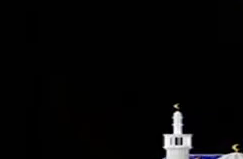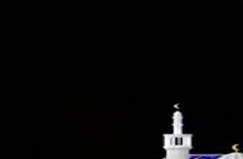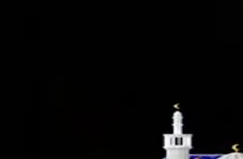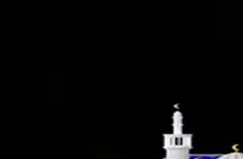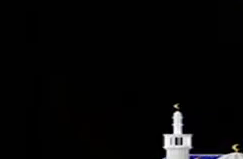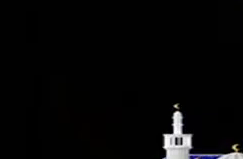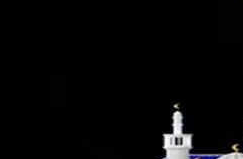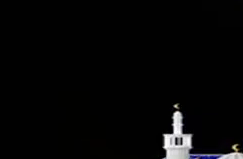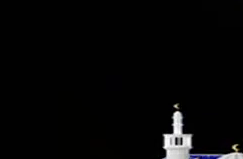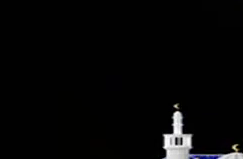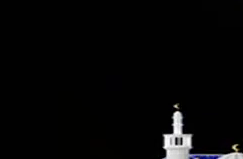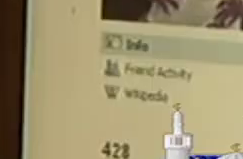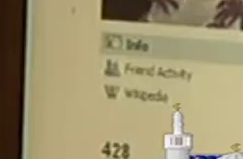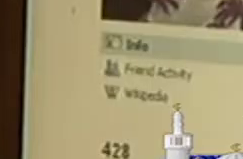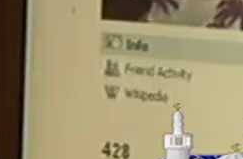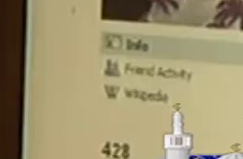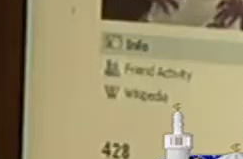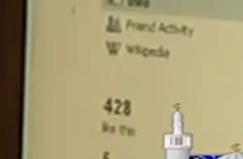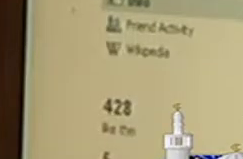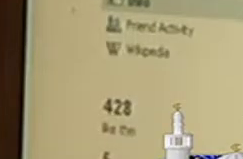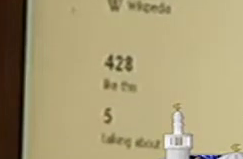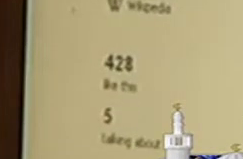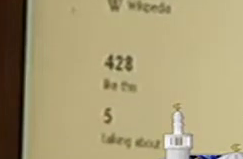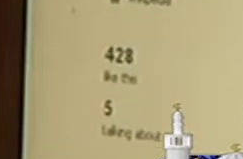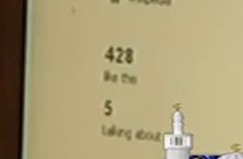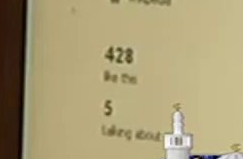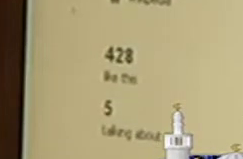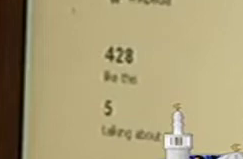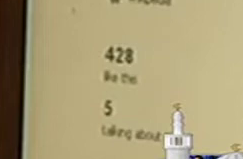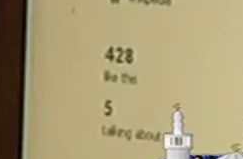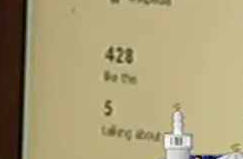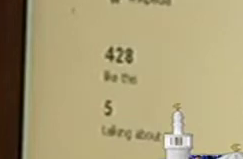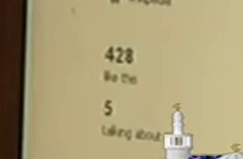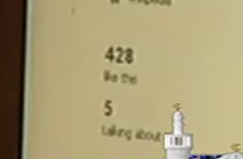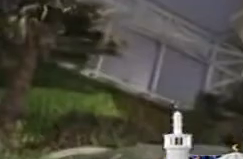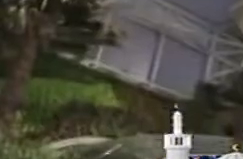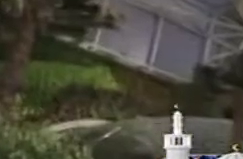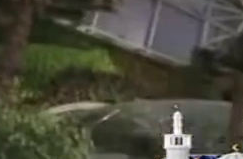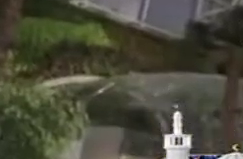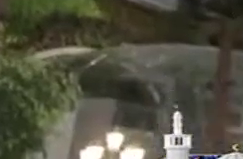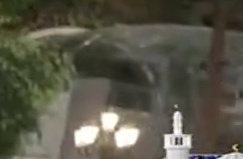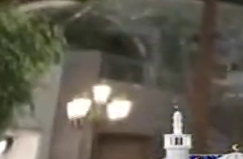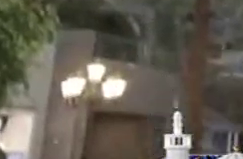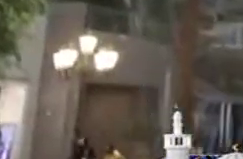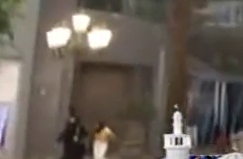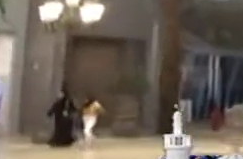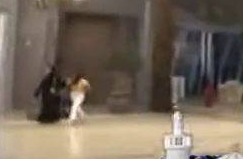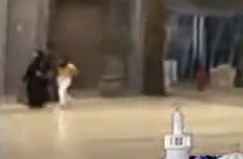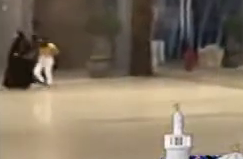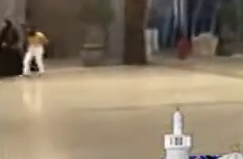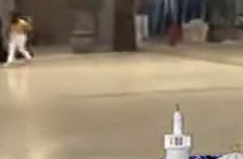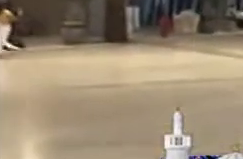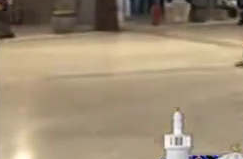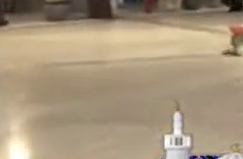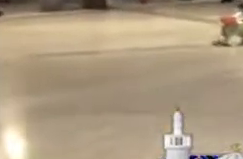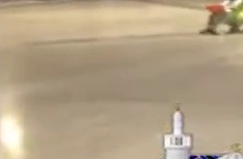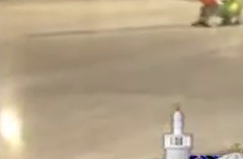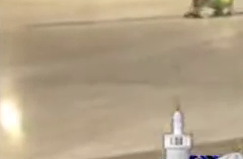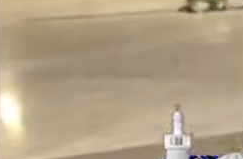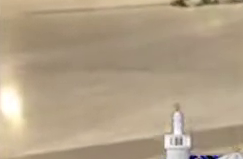لتدمير المجتمعات. واليوم أيها السادة، في ظل متغيرات متسارعة وتحديات كبيرة تواجه المنطقة، كان لابد من